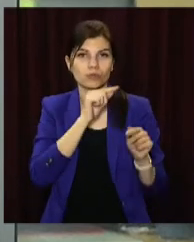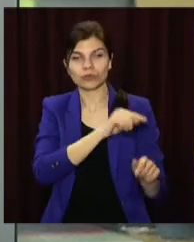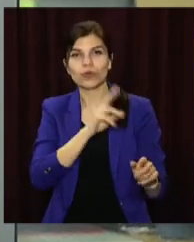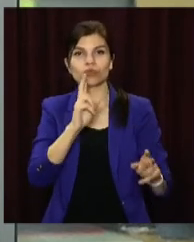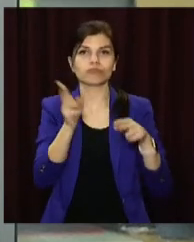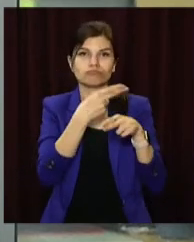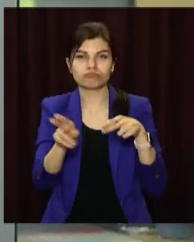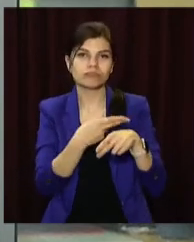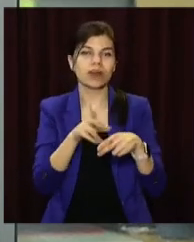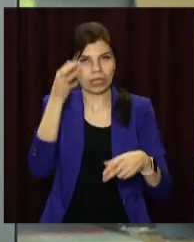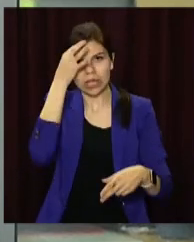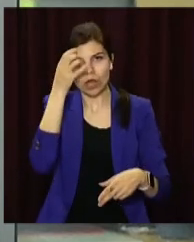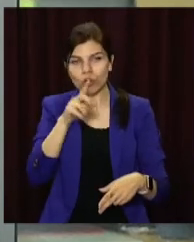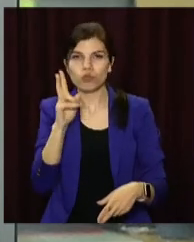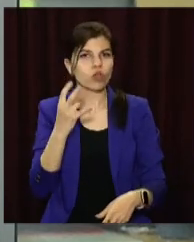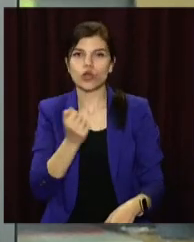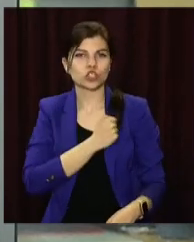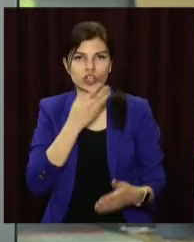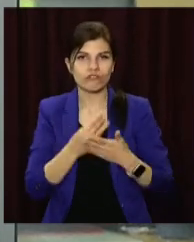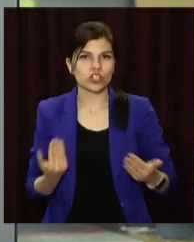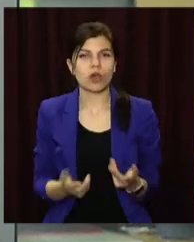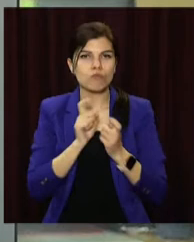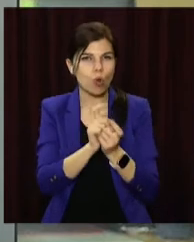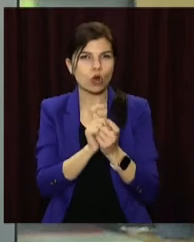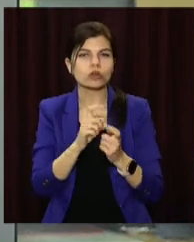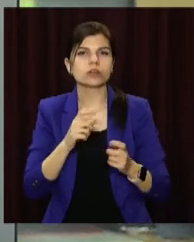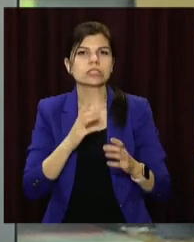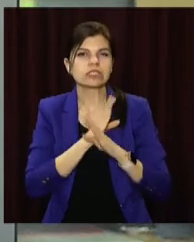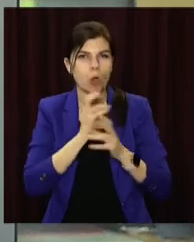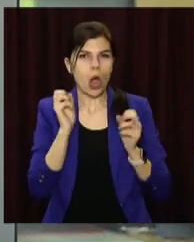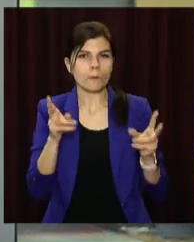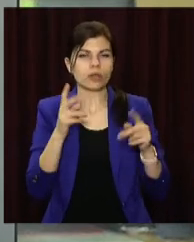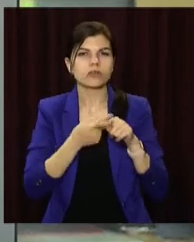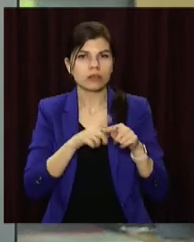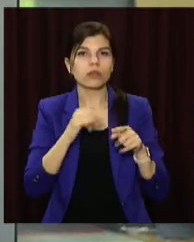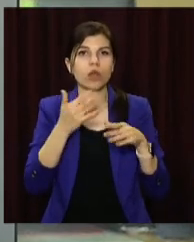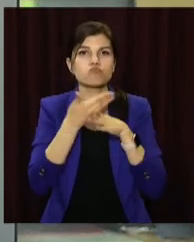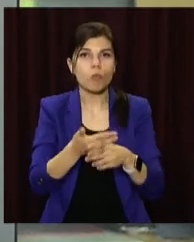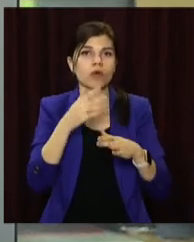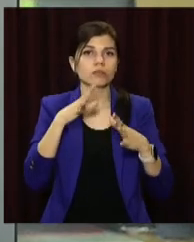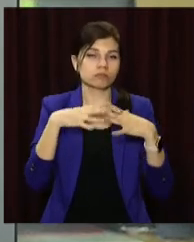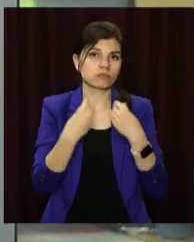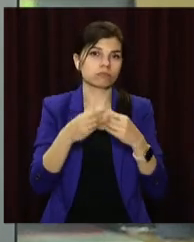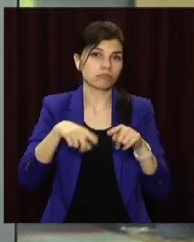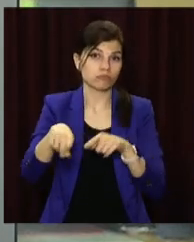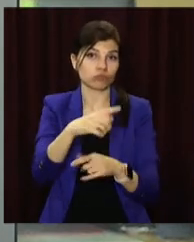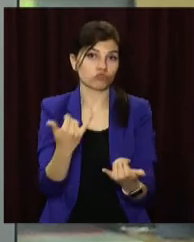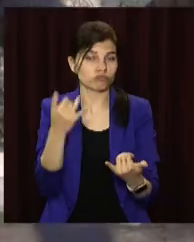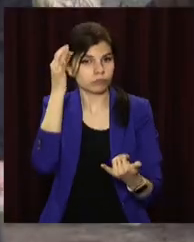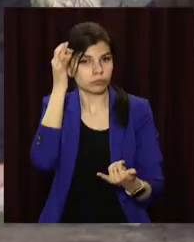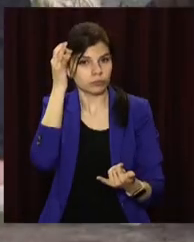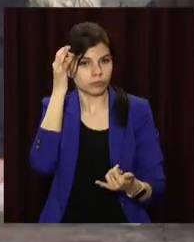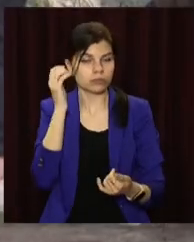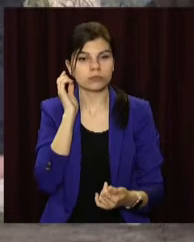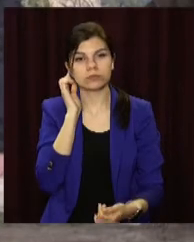електростанції. Згадали тих, хто не пошкодував життя, борючись зі смертельною радіацією, та допомогли їхнім родинам. Хай